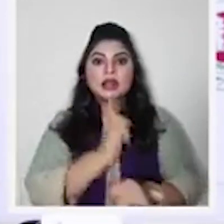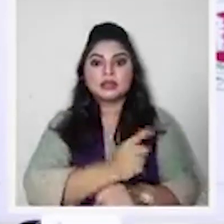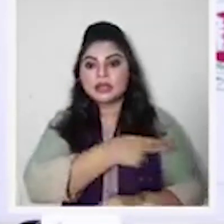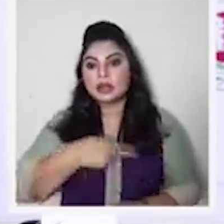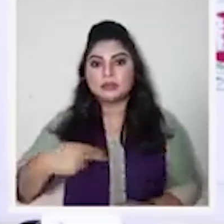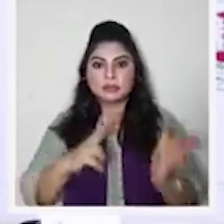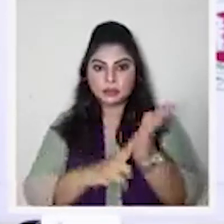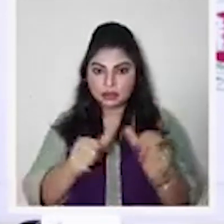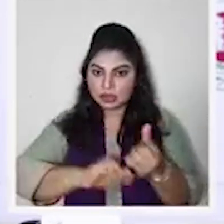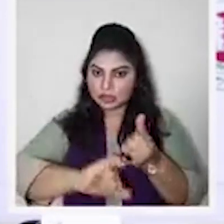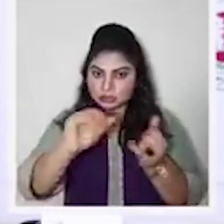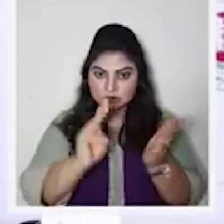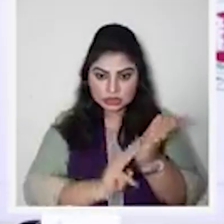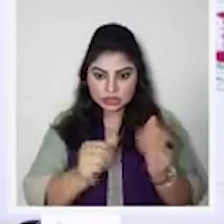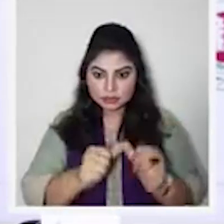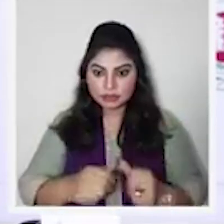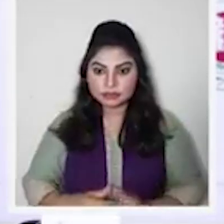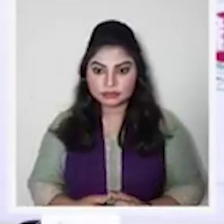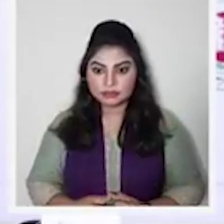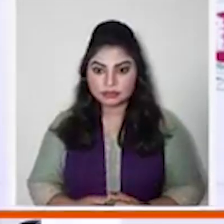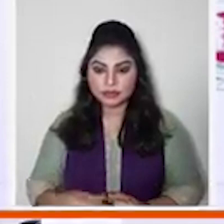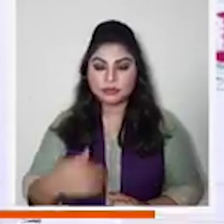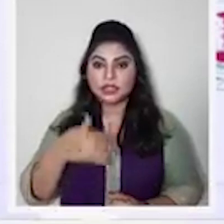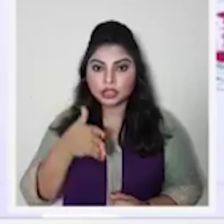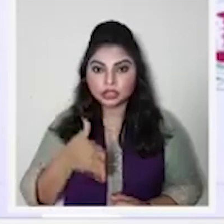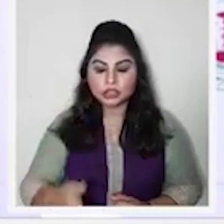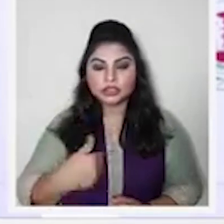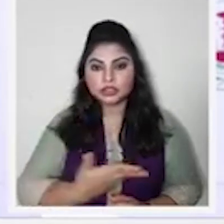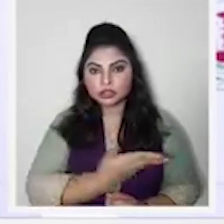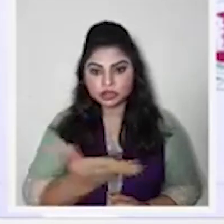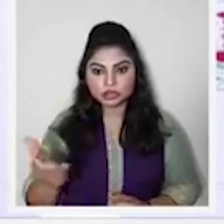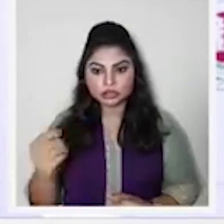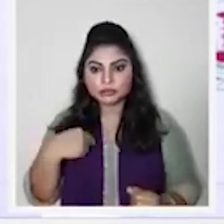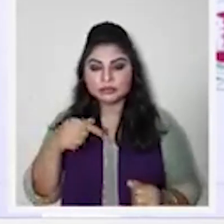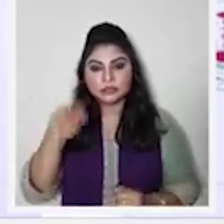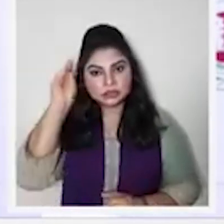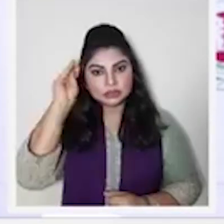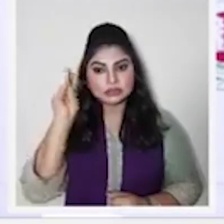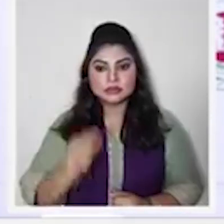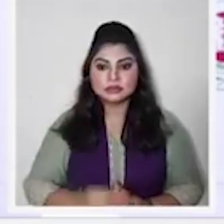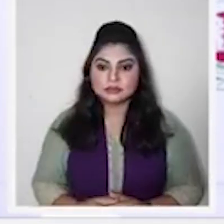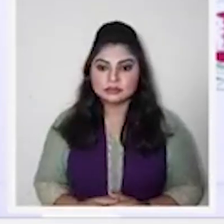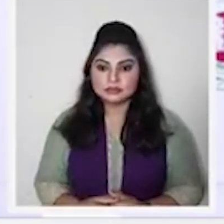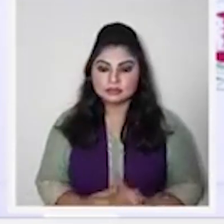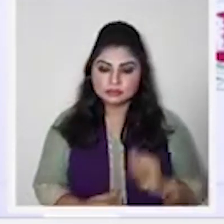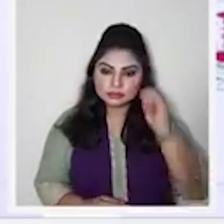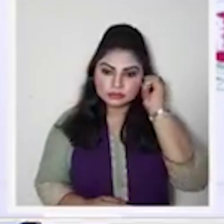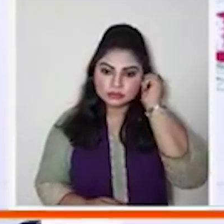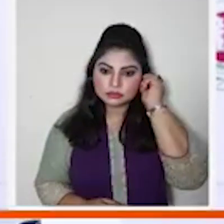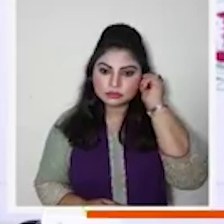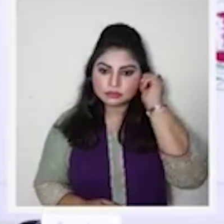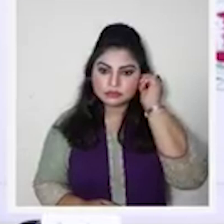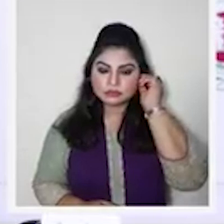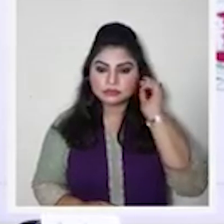18 জুলাই 2020, 3 শ্রাবণ 1427। আমি অধ্যাপক ডাক্তার নাসিমা সুলতানা, অতিরিক্ত মহাপরিচালক প্রশাসন স্বাস্থ্য অধিদপ্তর,